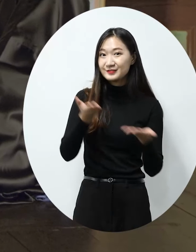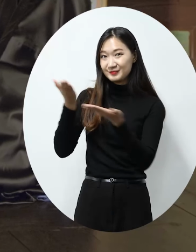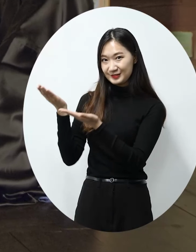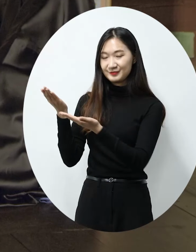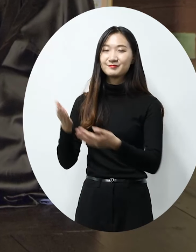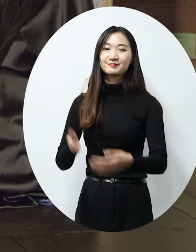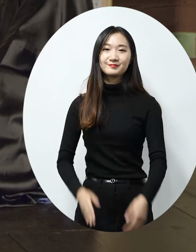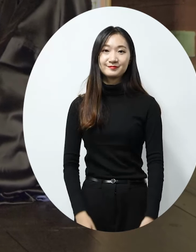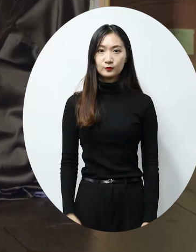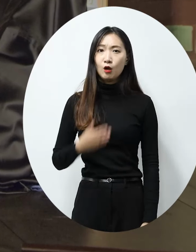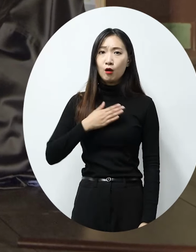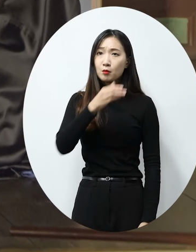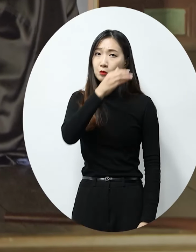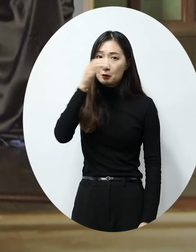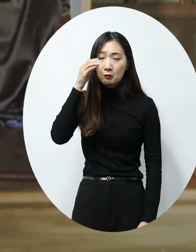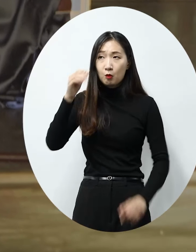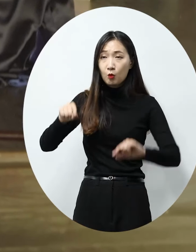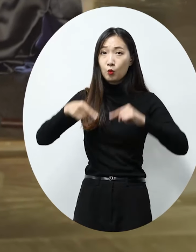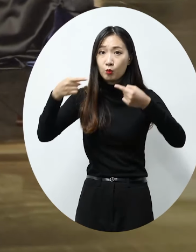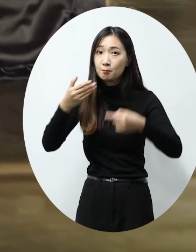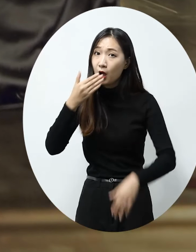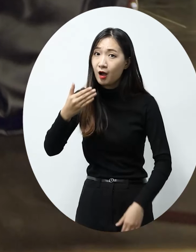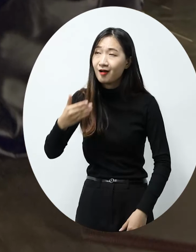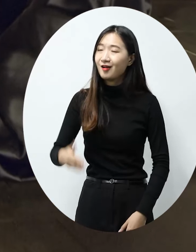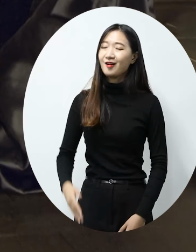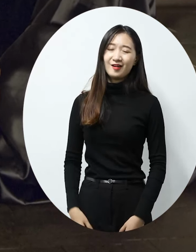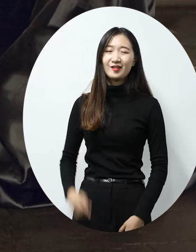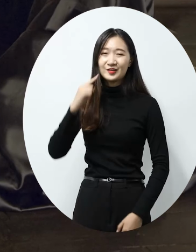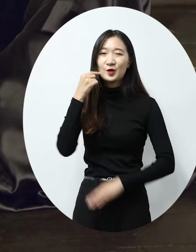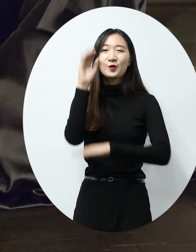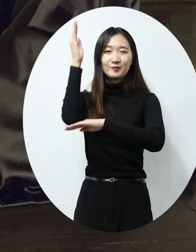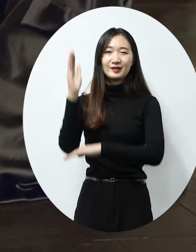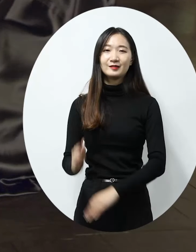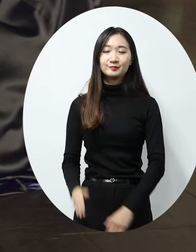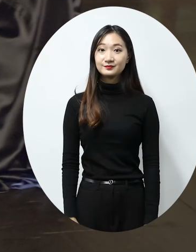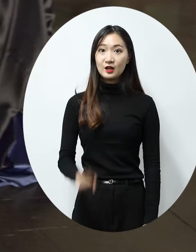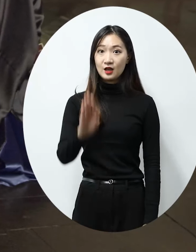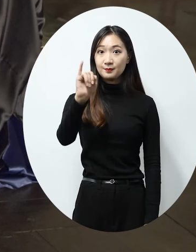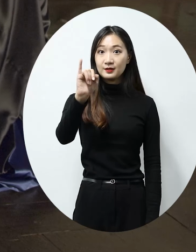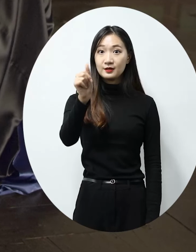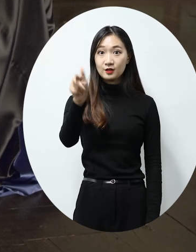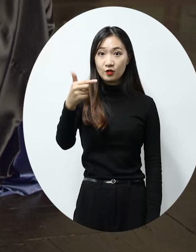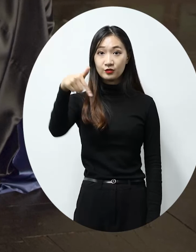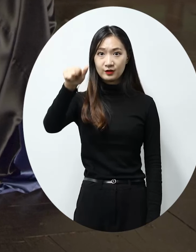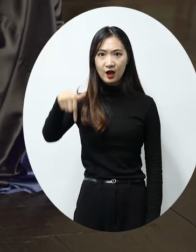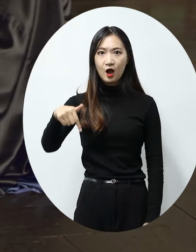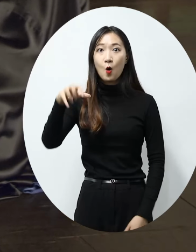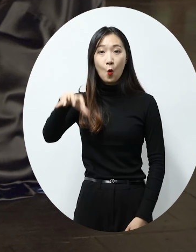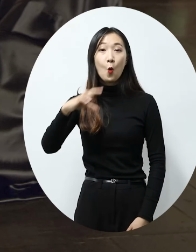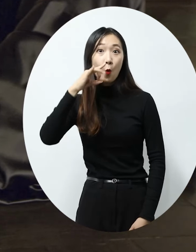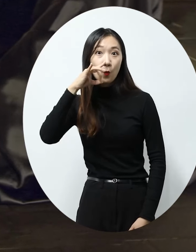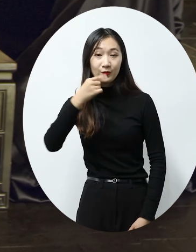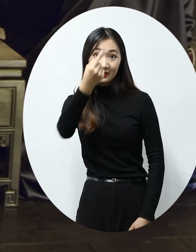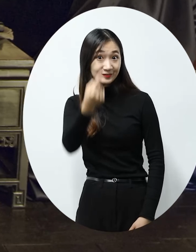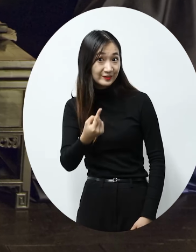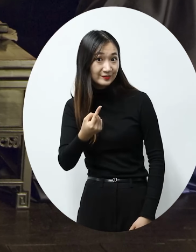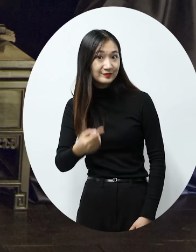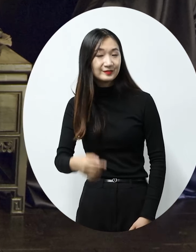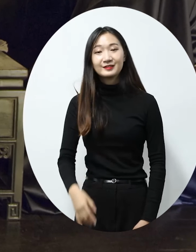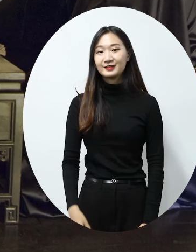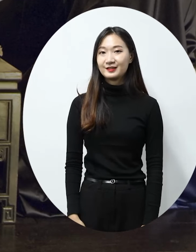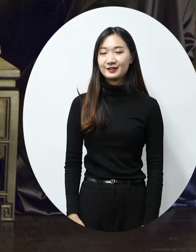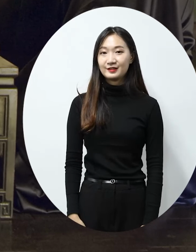일이 오르시지요? 제가 감히 몰라도 될까요? 영광입니다 이 비영각이 궁금해서 여기까지 오셨습니까?